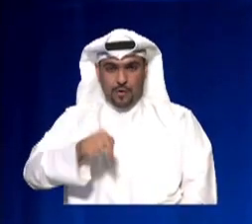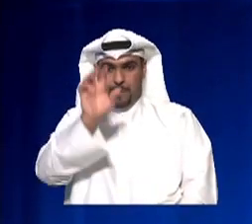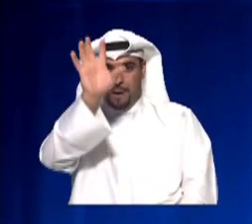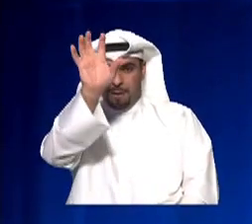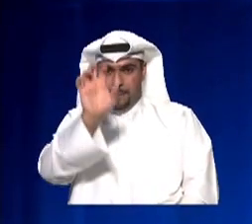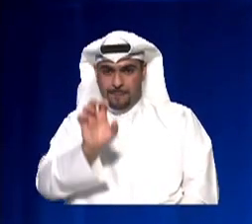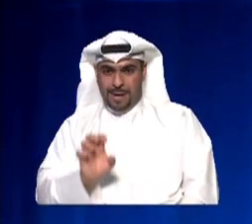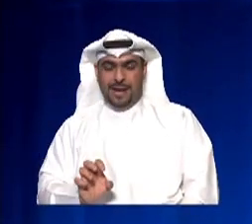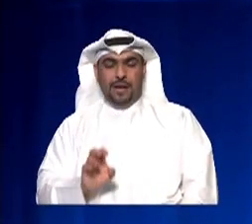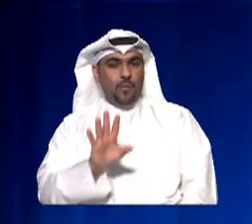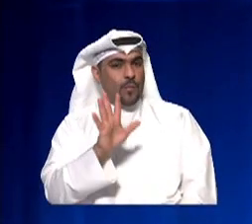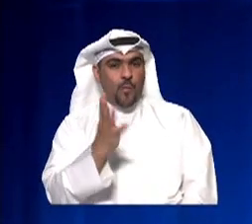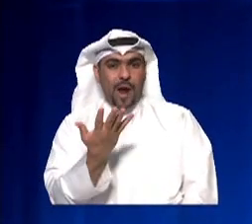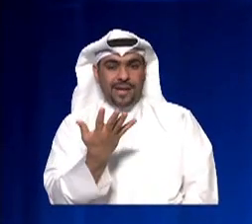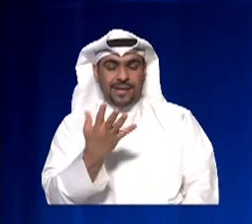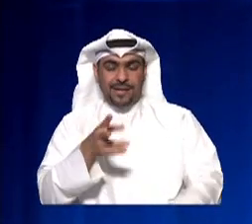المعارض.